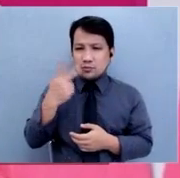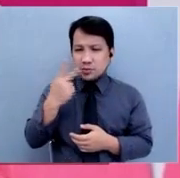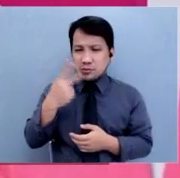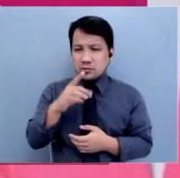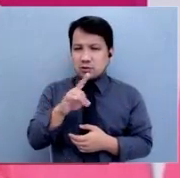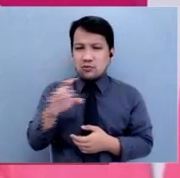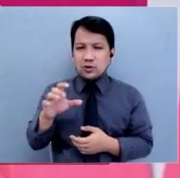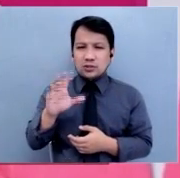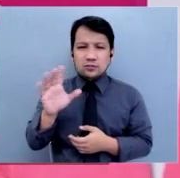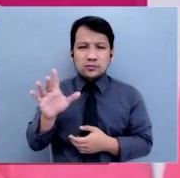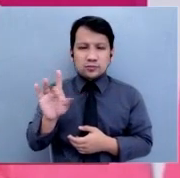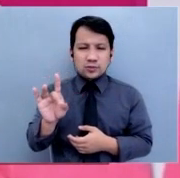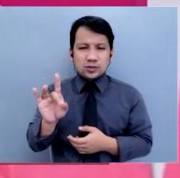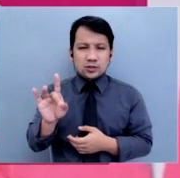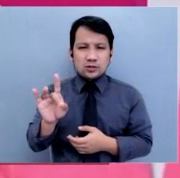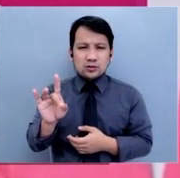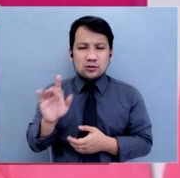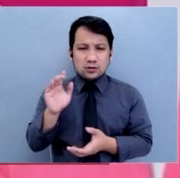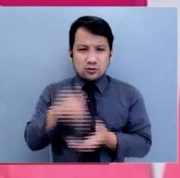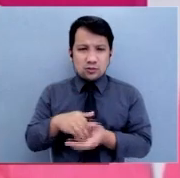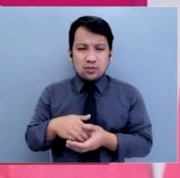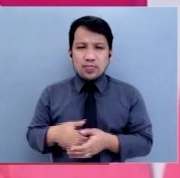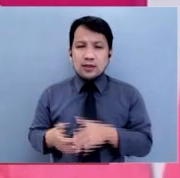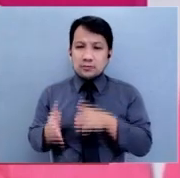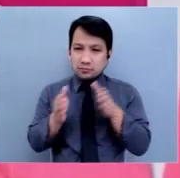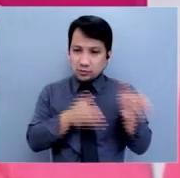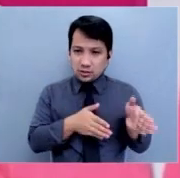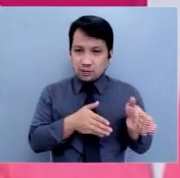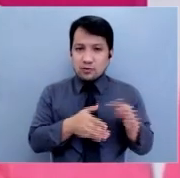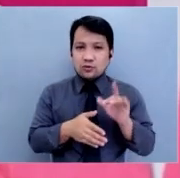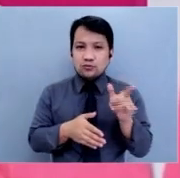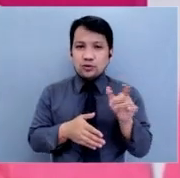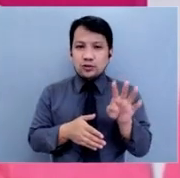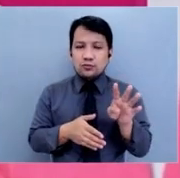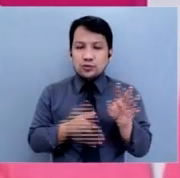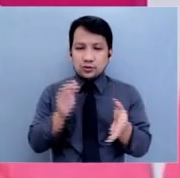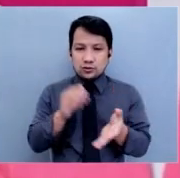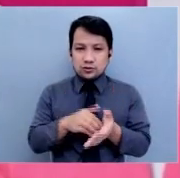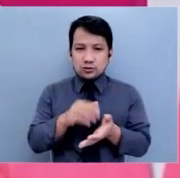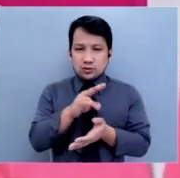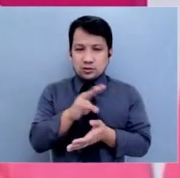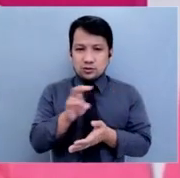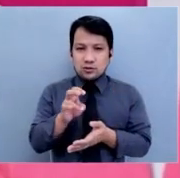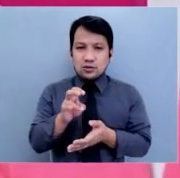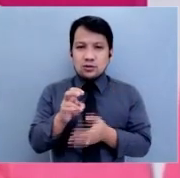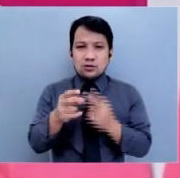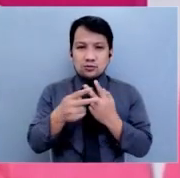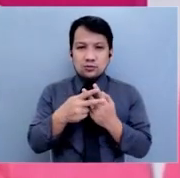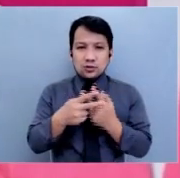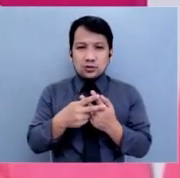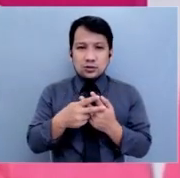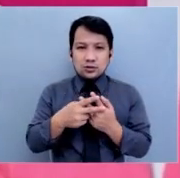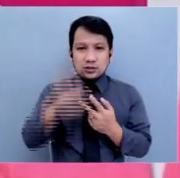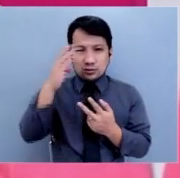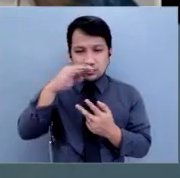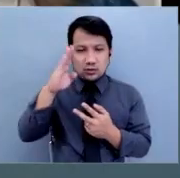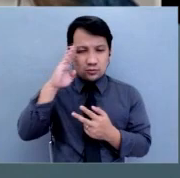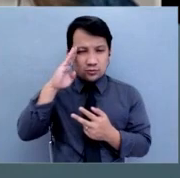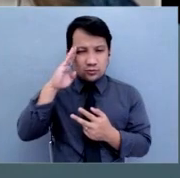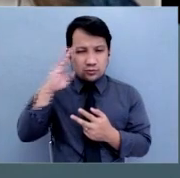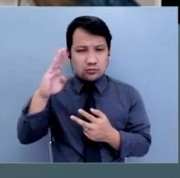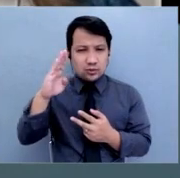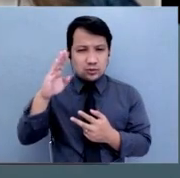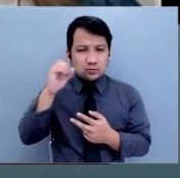mahigit 158,000. Habang mahigit 24,000 naman ang mention ng hashtag Cavite for BBM Sara.